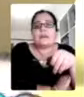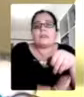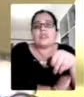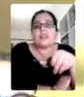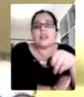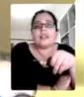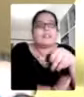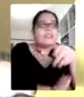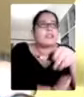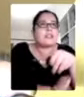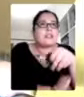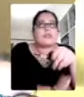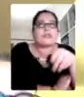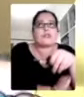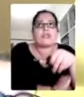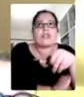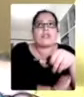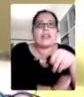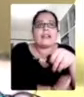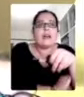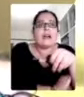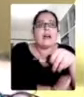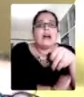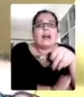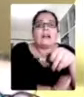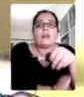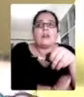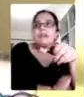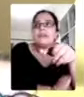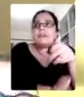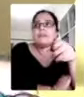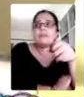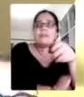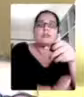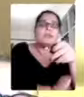İlk pipom da Şahin, ikincisi de, üçüncüsü de Şahin. Ha,